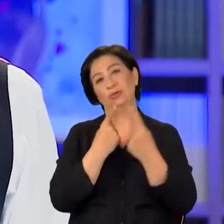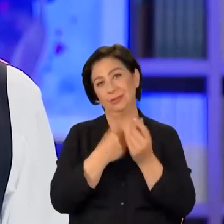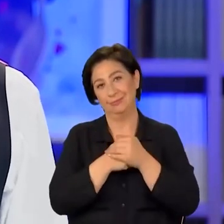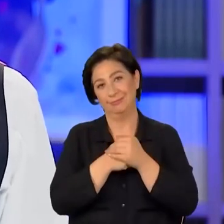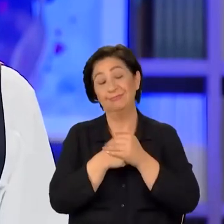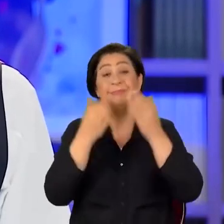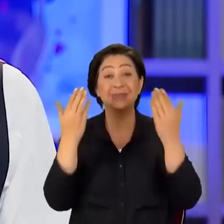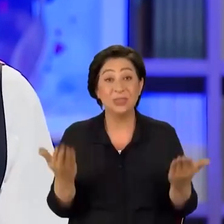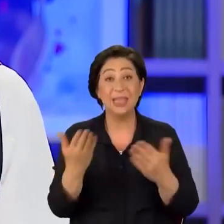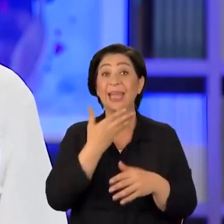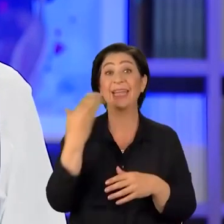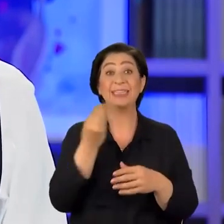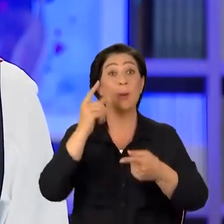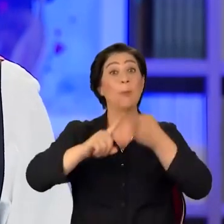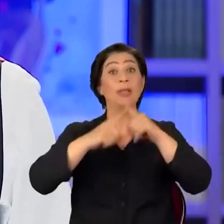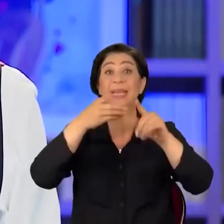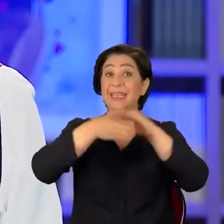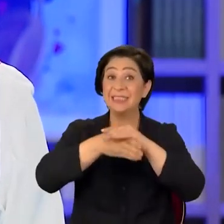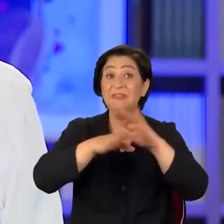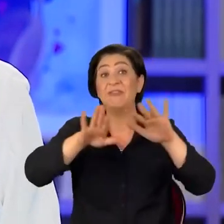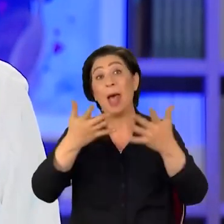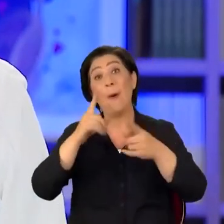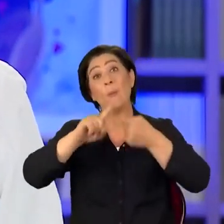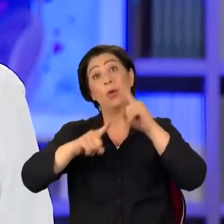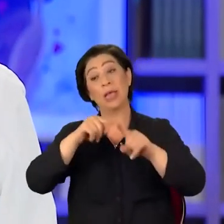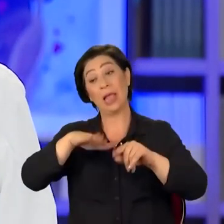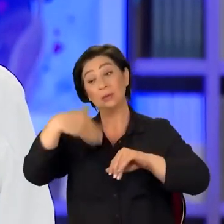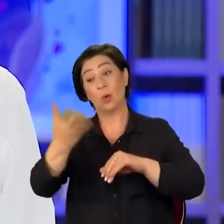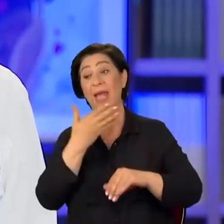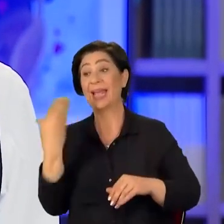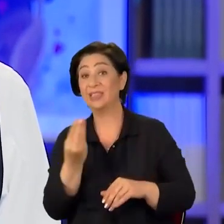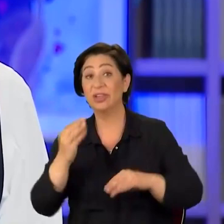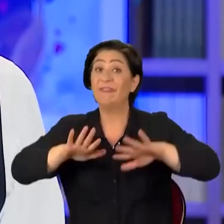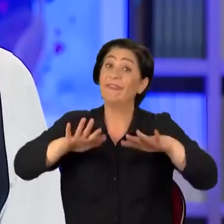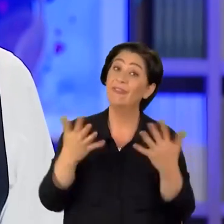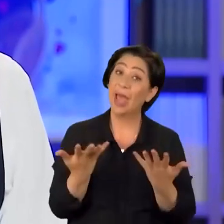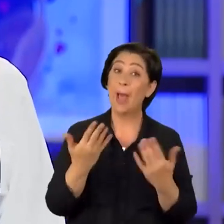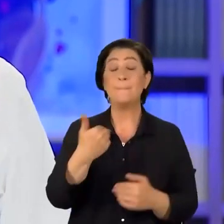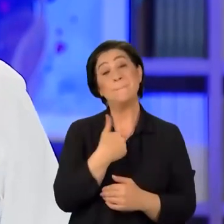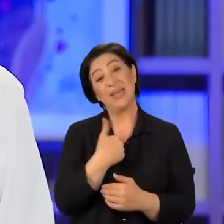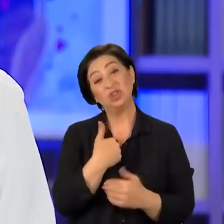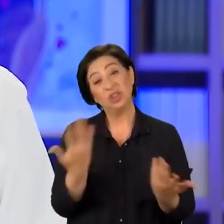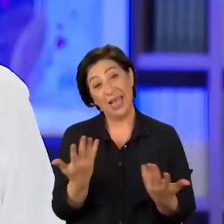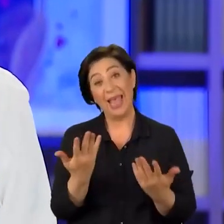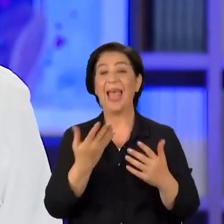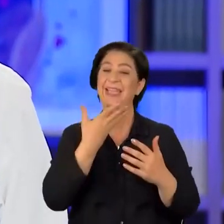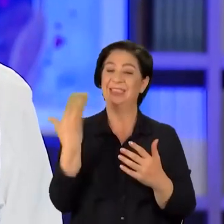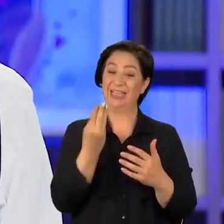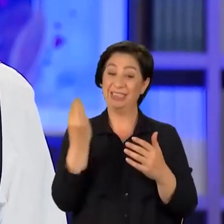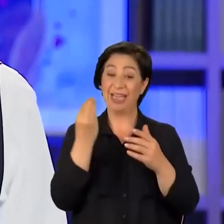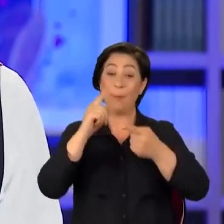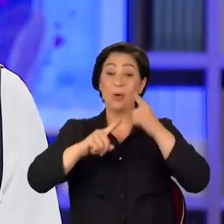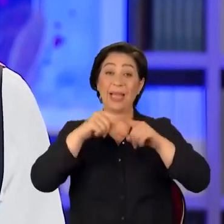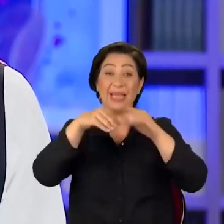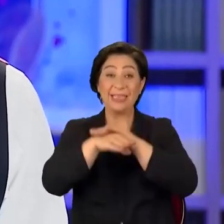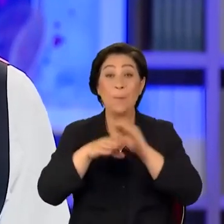İşte gençlikte politikaya giriş ya da politikadan sonra gençlik ya da bence ergenlikte politikaya giriş